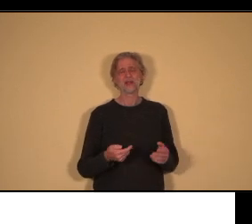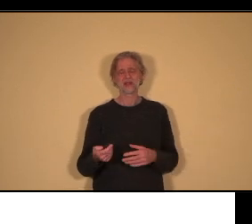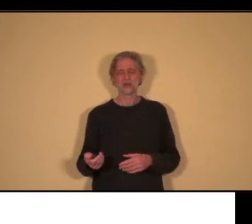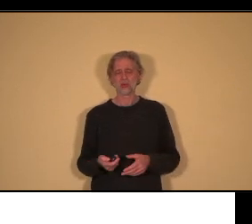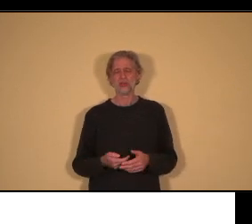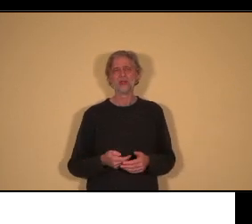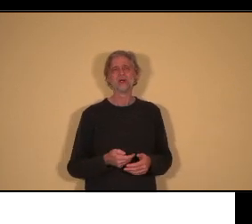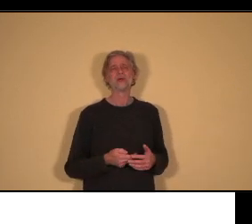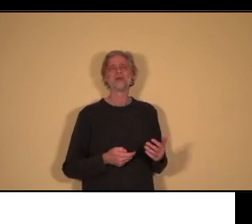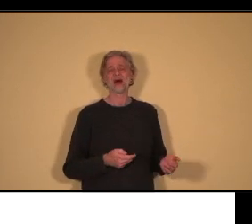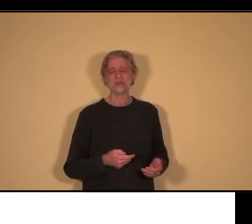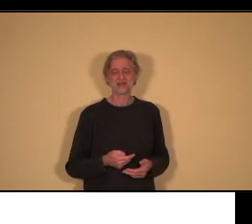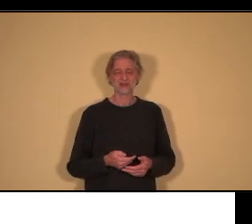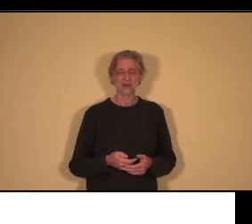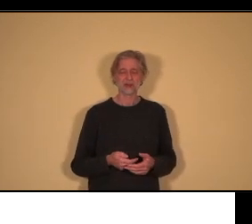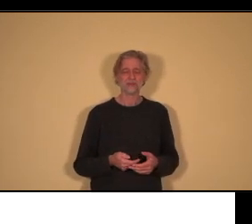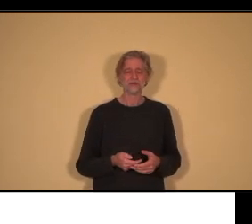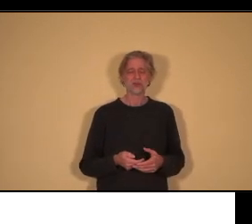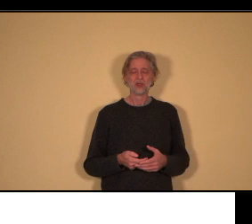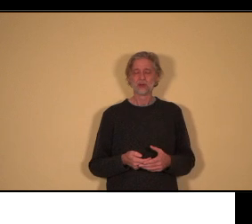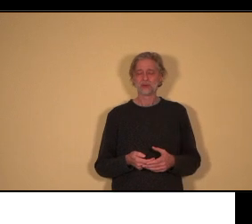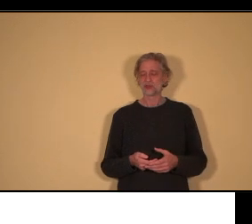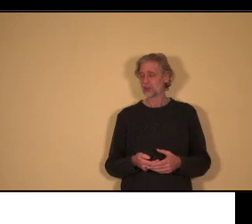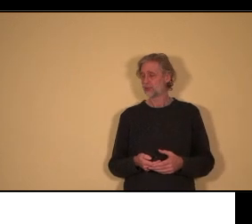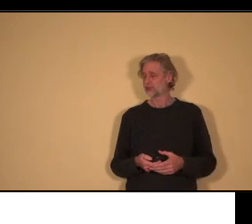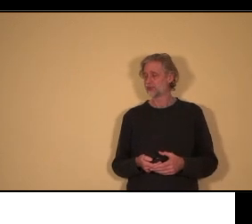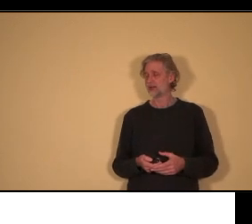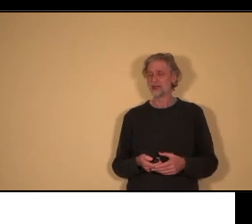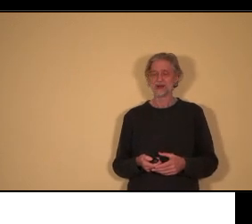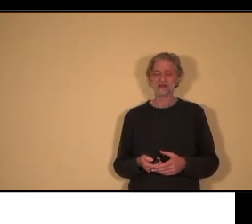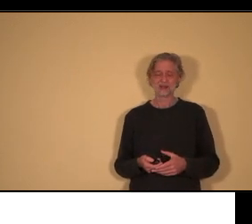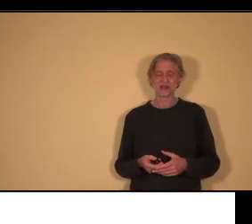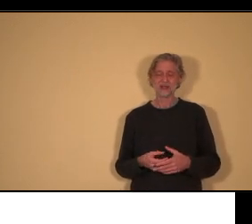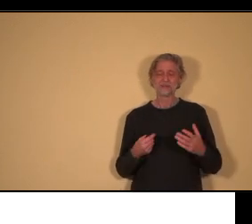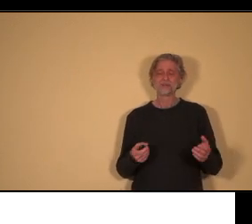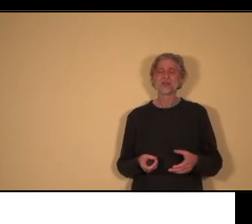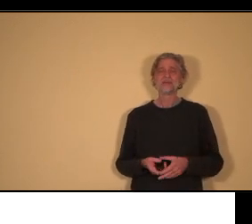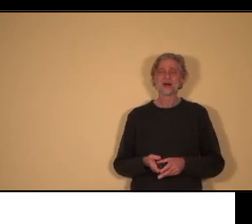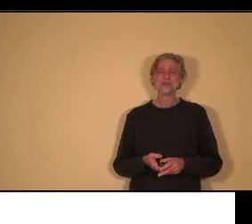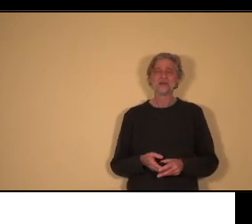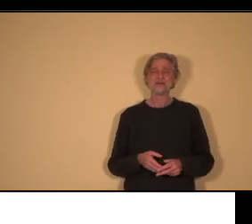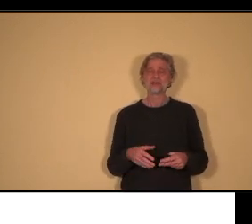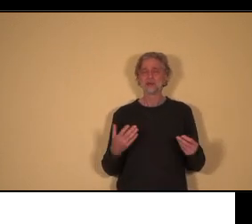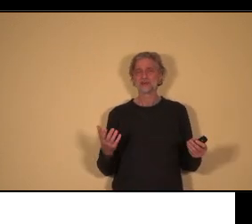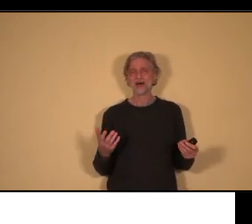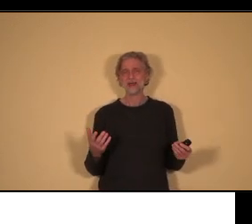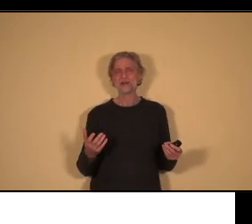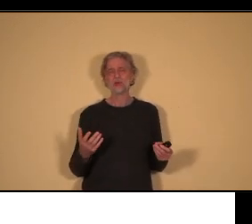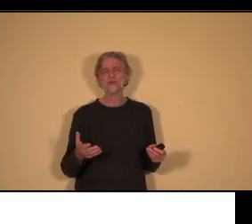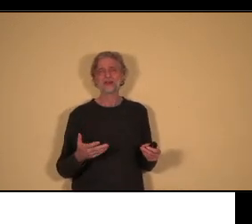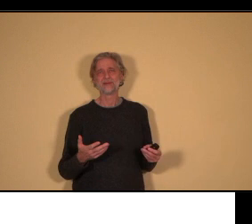Methan, Methanol und Ameisensäure. Und jetzt schauen wir uns das mal im Einzelnen an. Wir haben, wenn wir